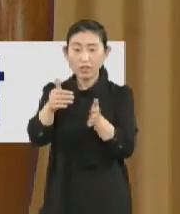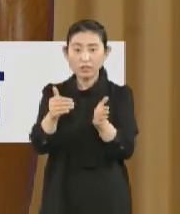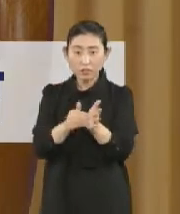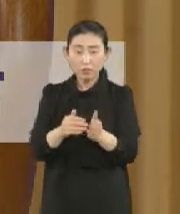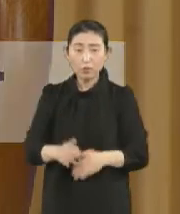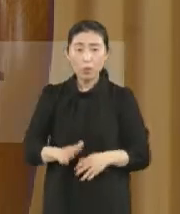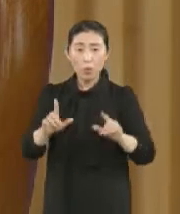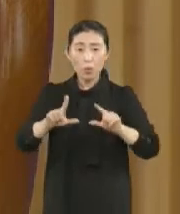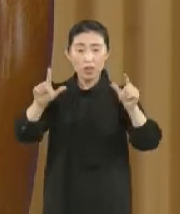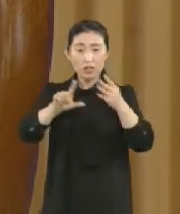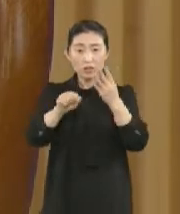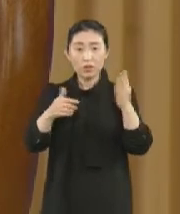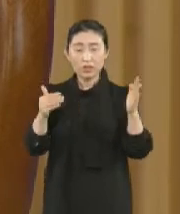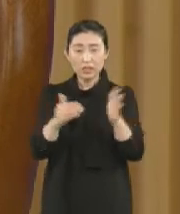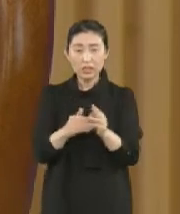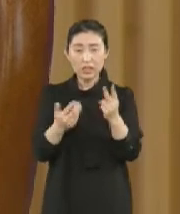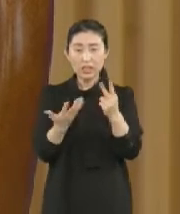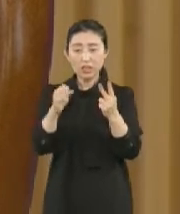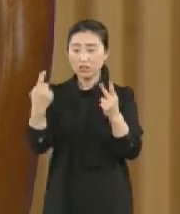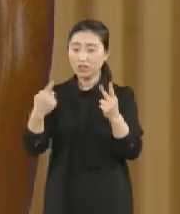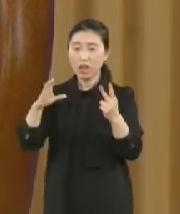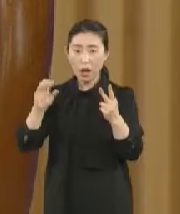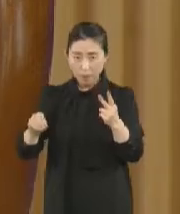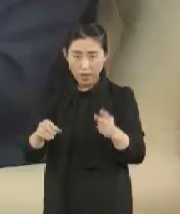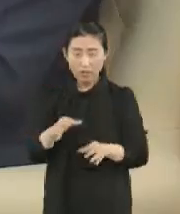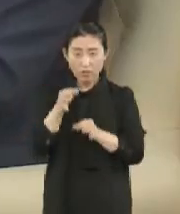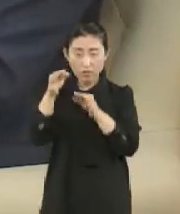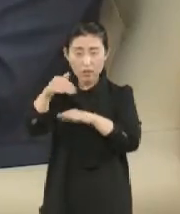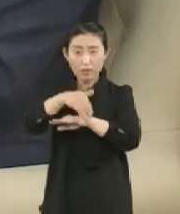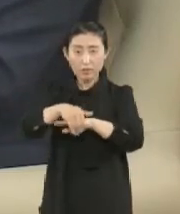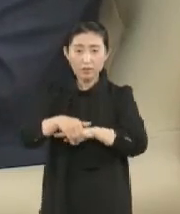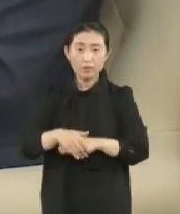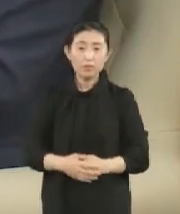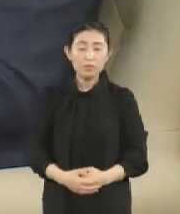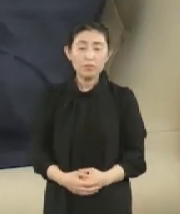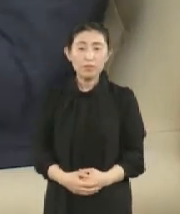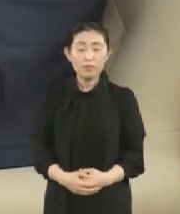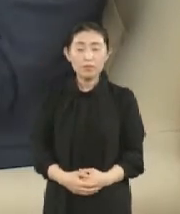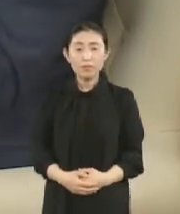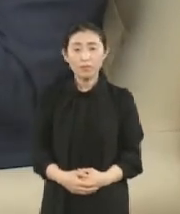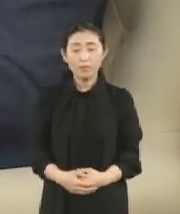올해는 4월까지 2억 천 여 만원을 기탁할 예정입니다